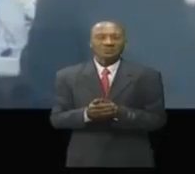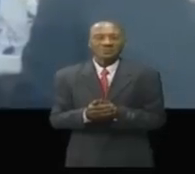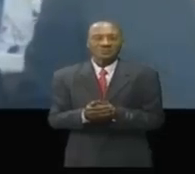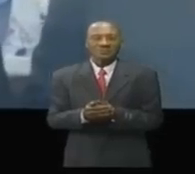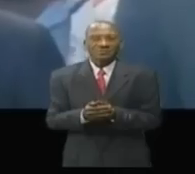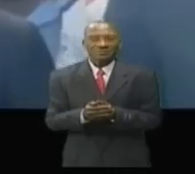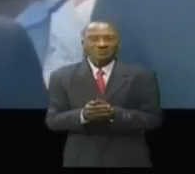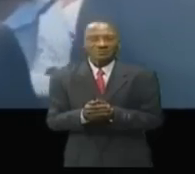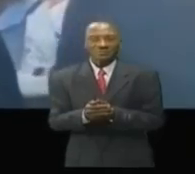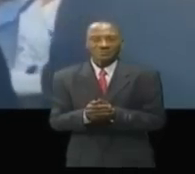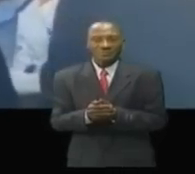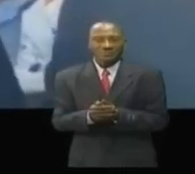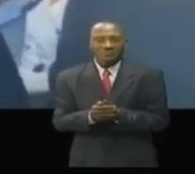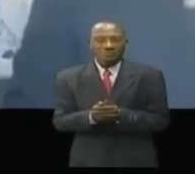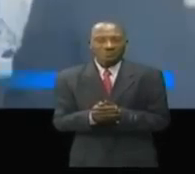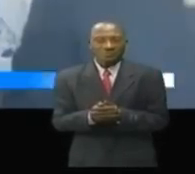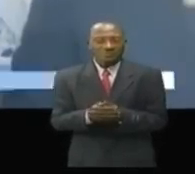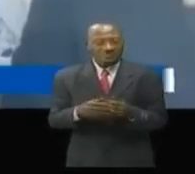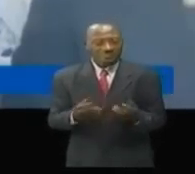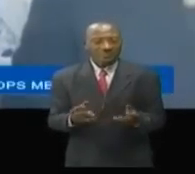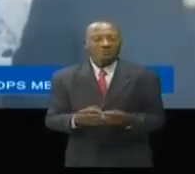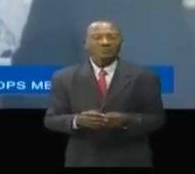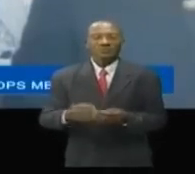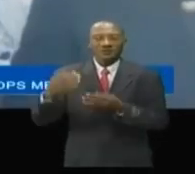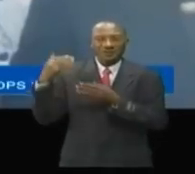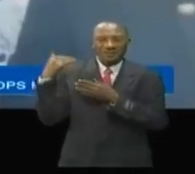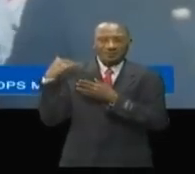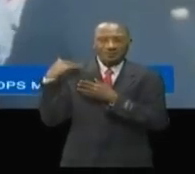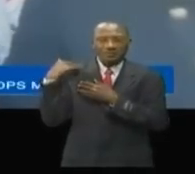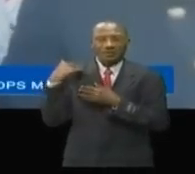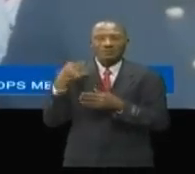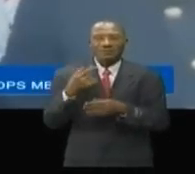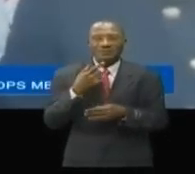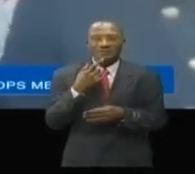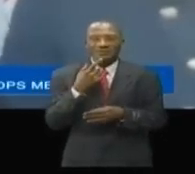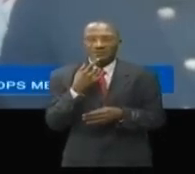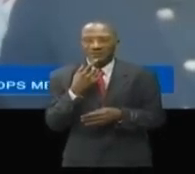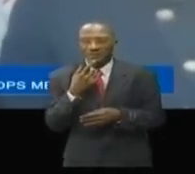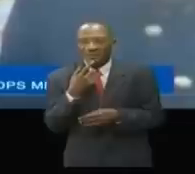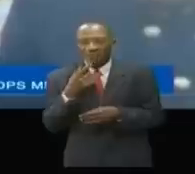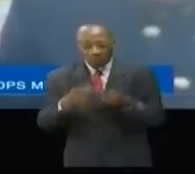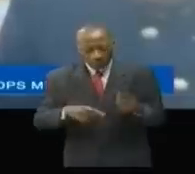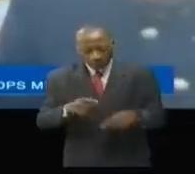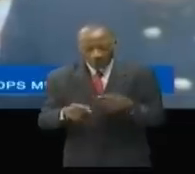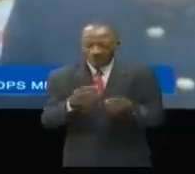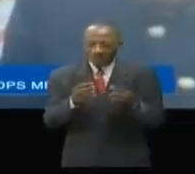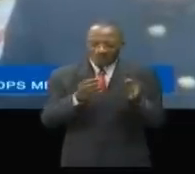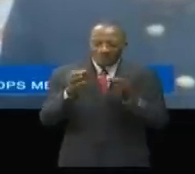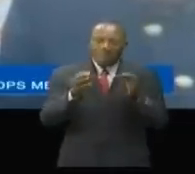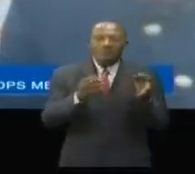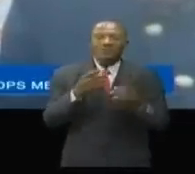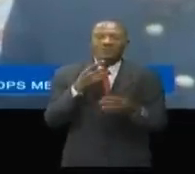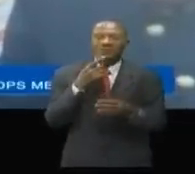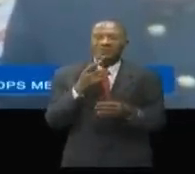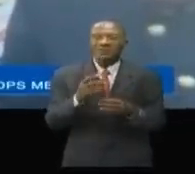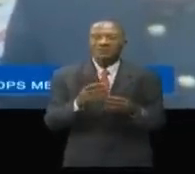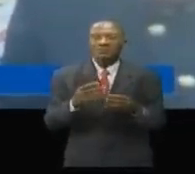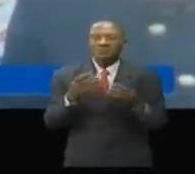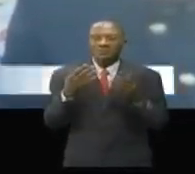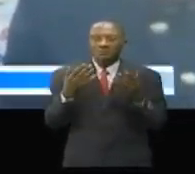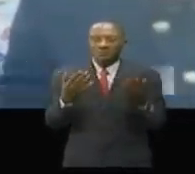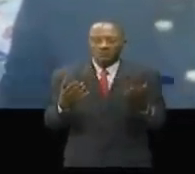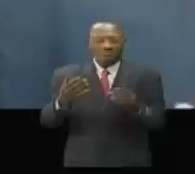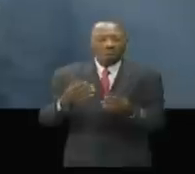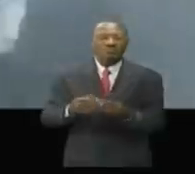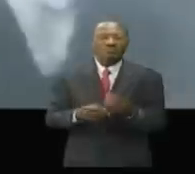as gagné ces combats entre la lumière et l'obscurité, car la lumière a fini par